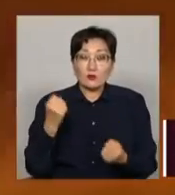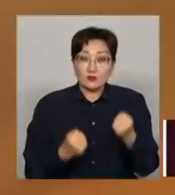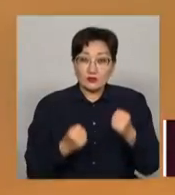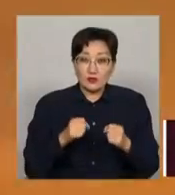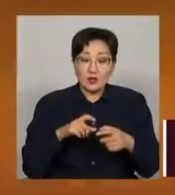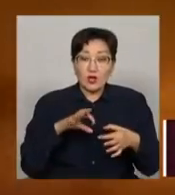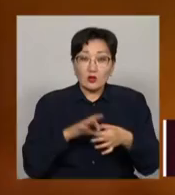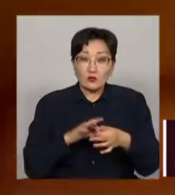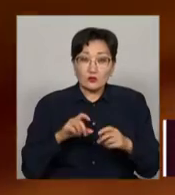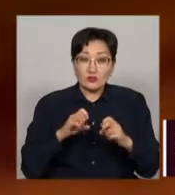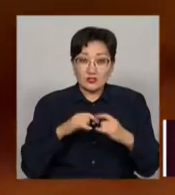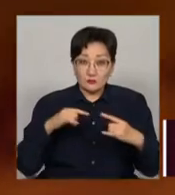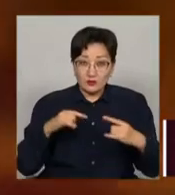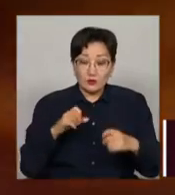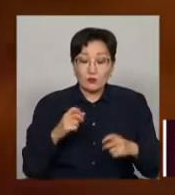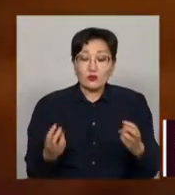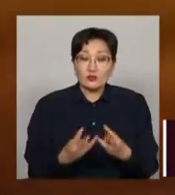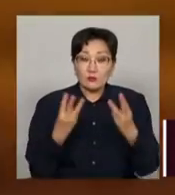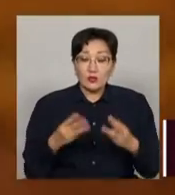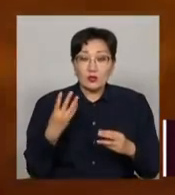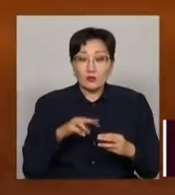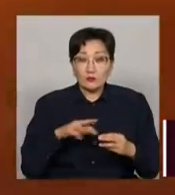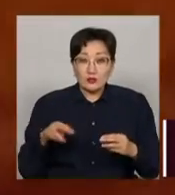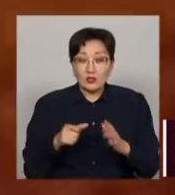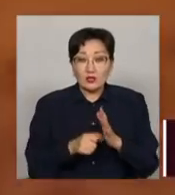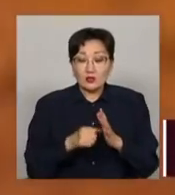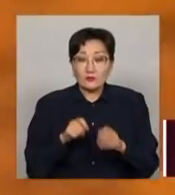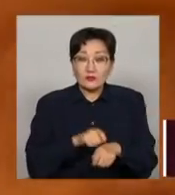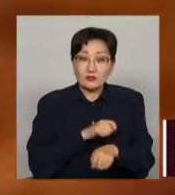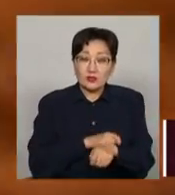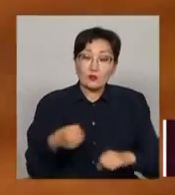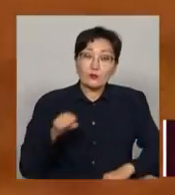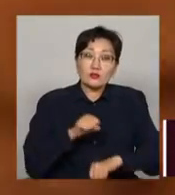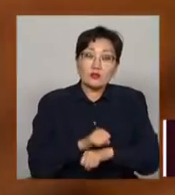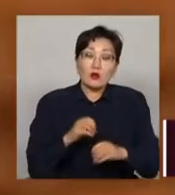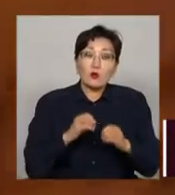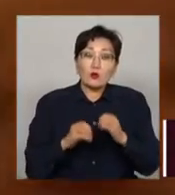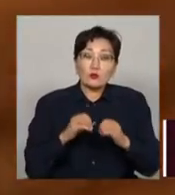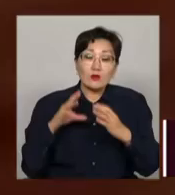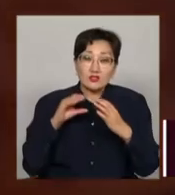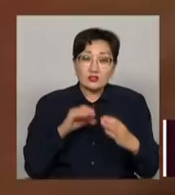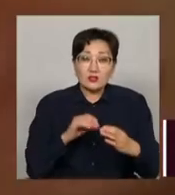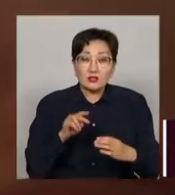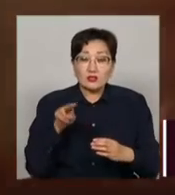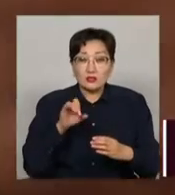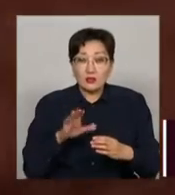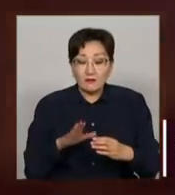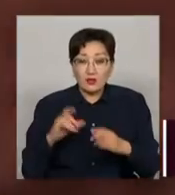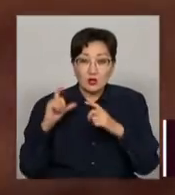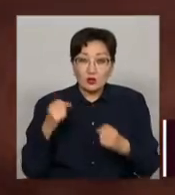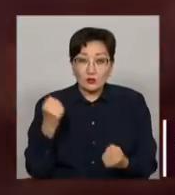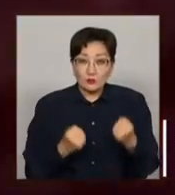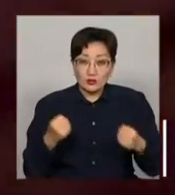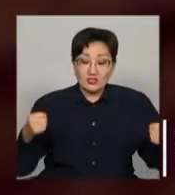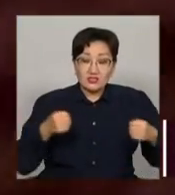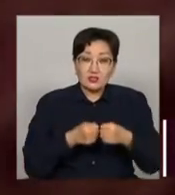өртенген. Арада 40 минут өткен соң оқиға орнынан 600 метр қашықта тоқтап тұрған 10 машинаны DAF жүк көлігі келіп қаққан.